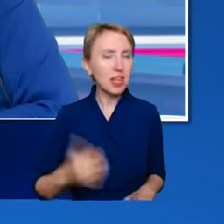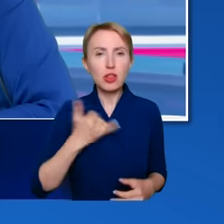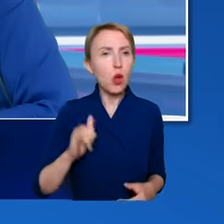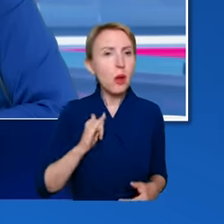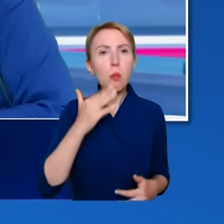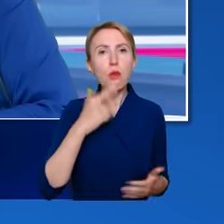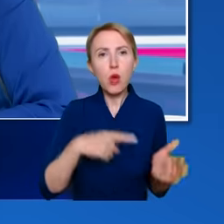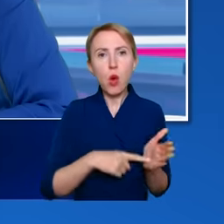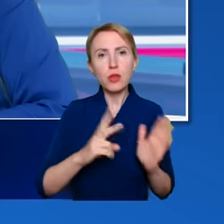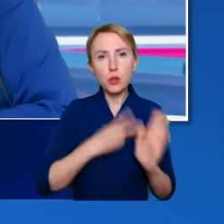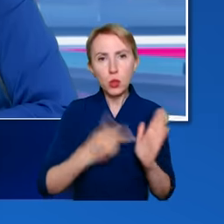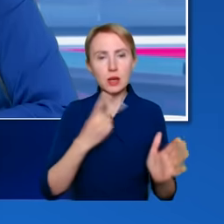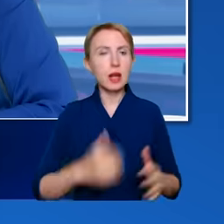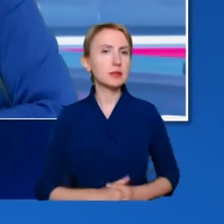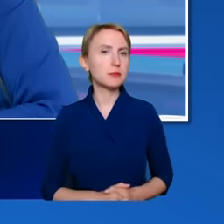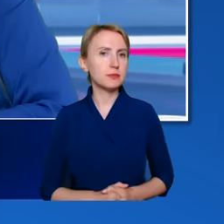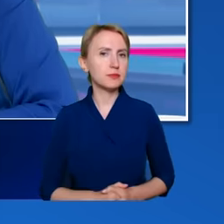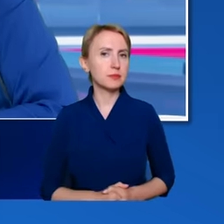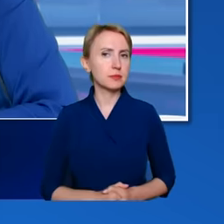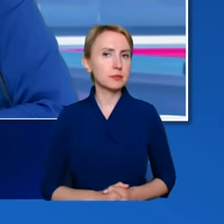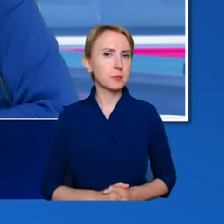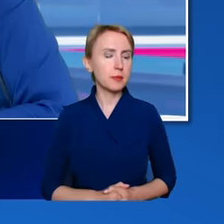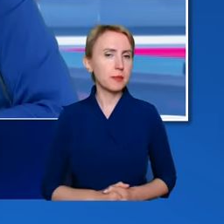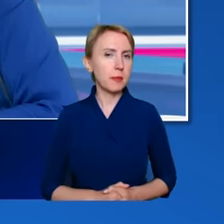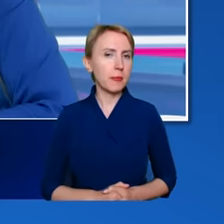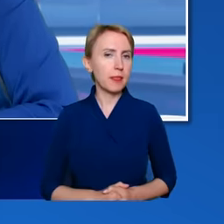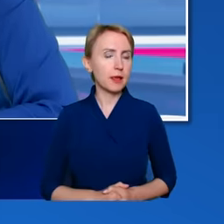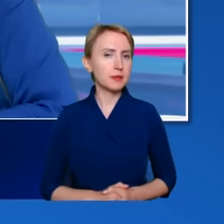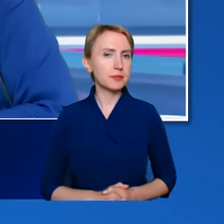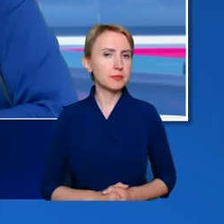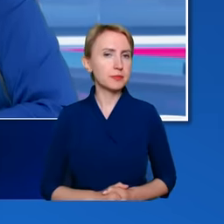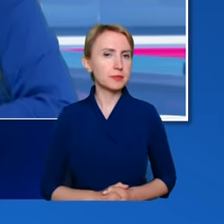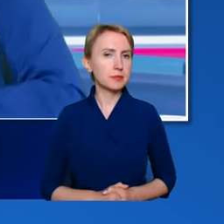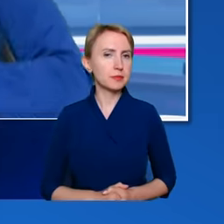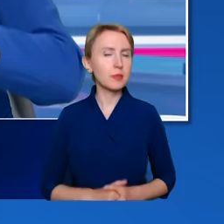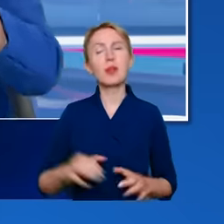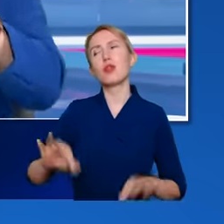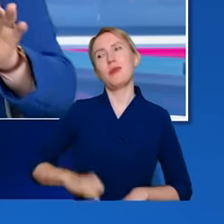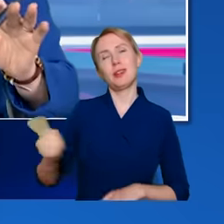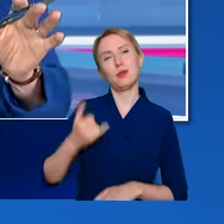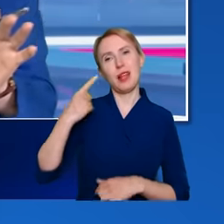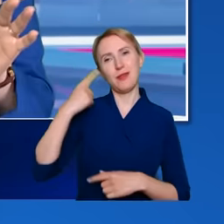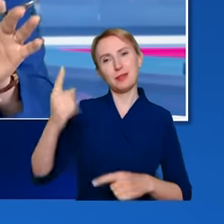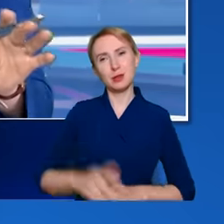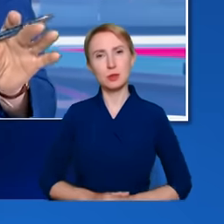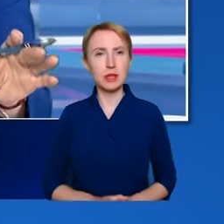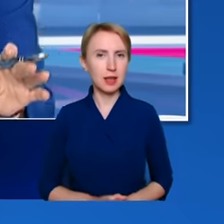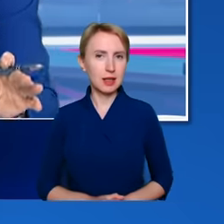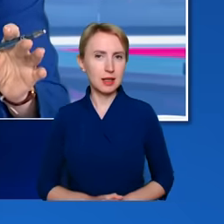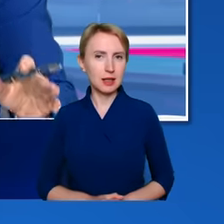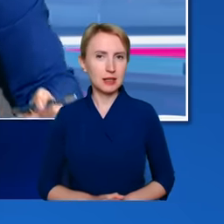o tym drugi raz. Nie no, jednak coś pan słyszy. Panią ja zawsze już słyszę. Tak, rozumiem, że to pewien